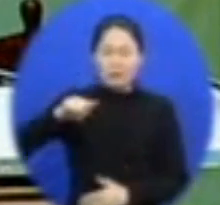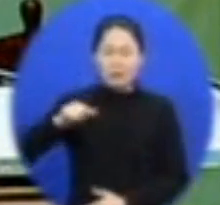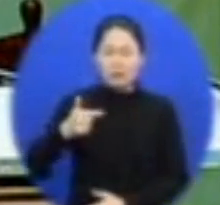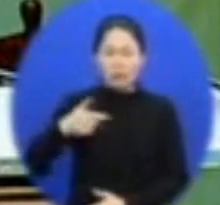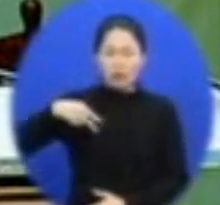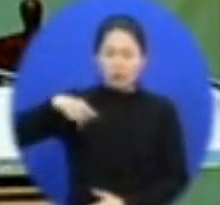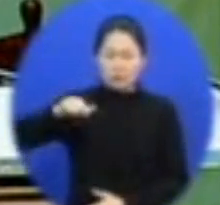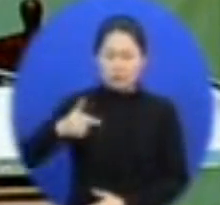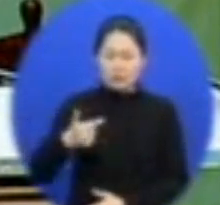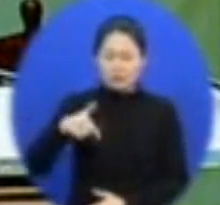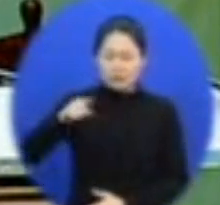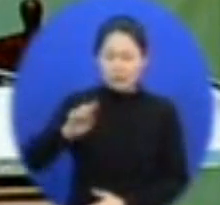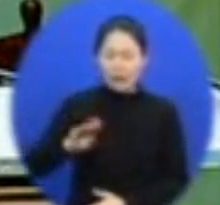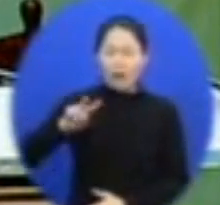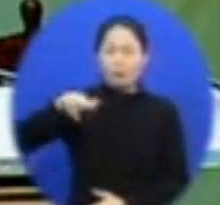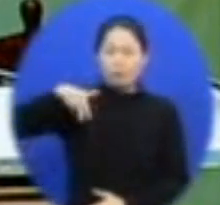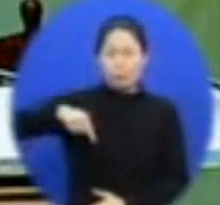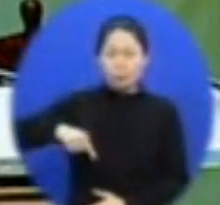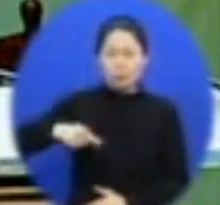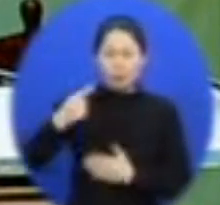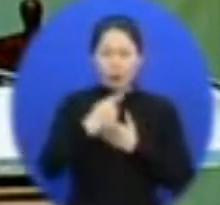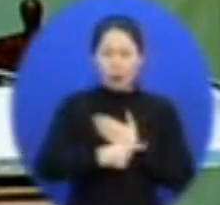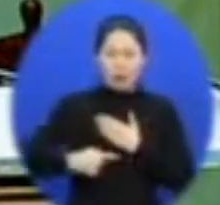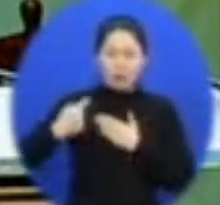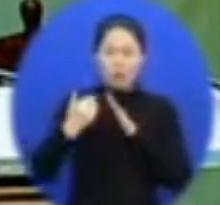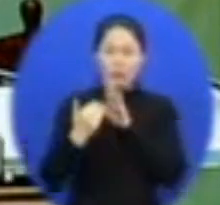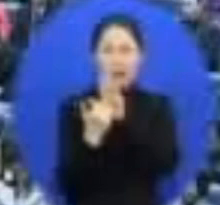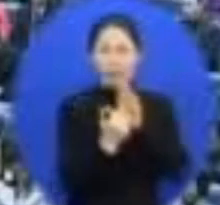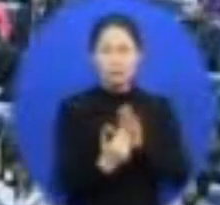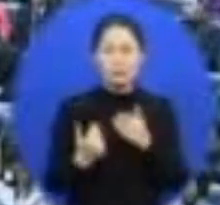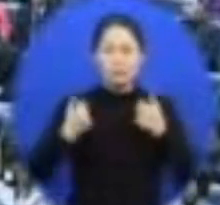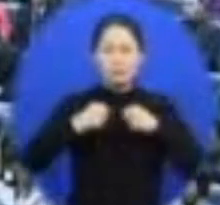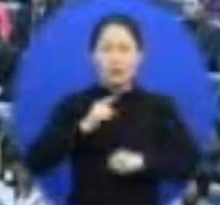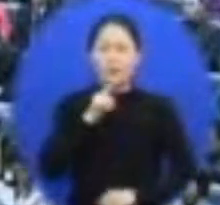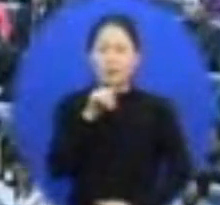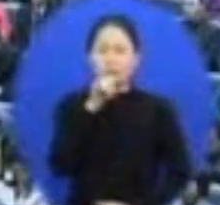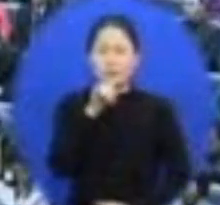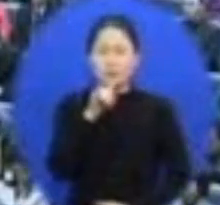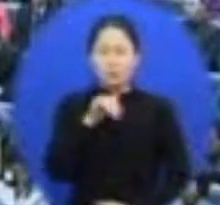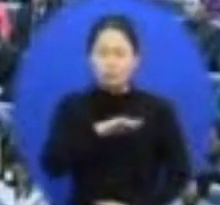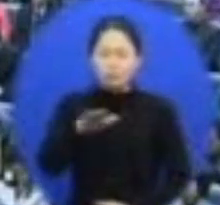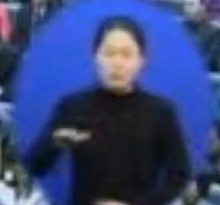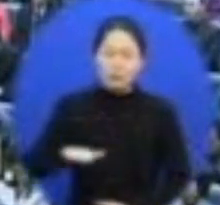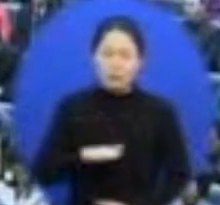여러분 우리가 그냥 죄와 싸우려고 하면 반드시 집니다